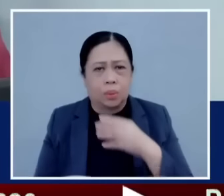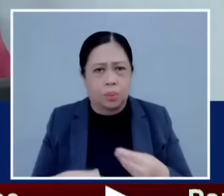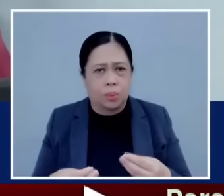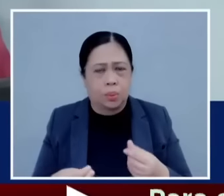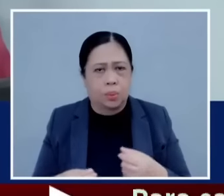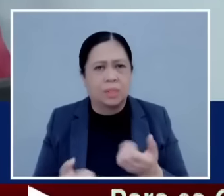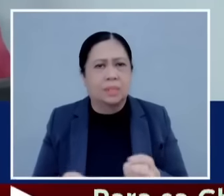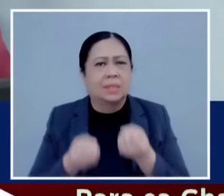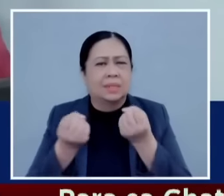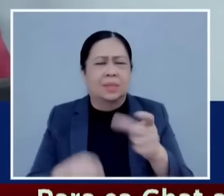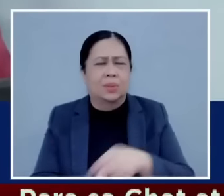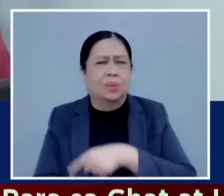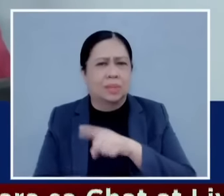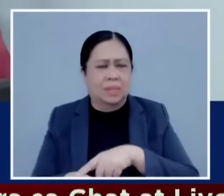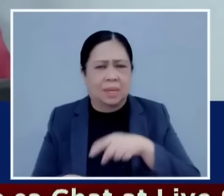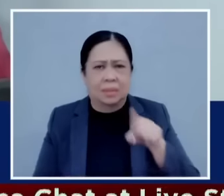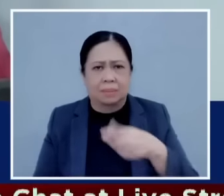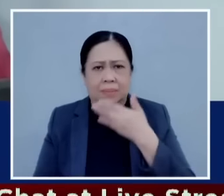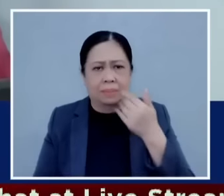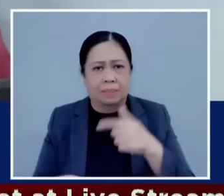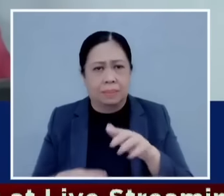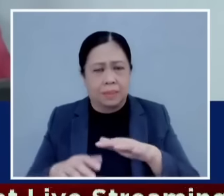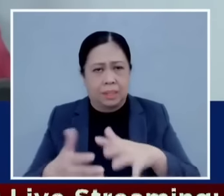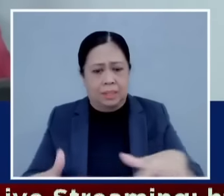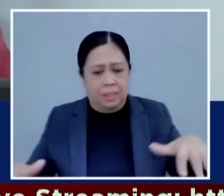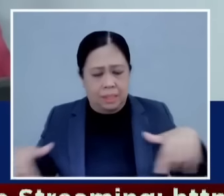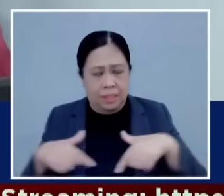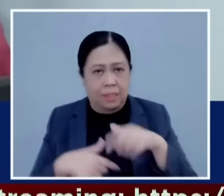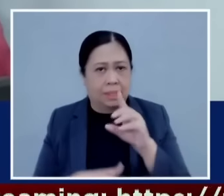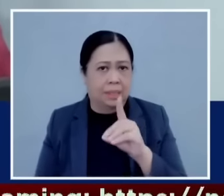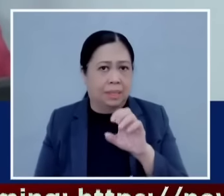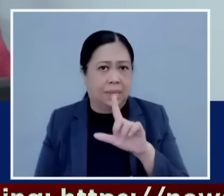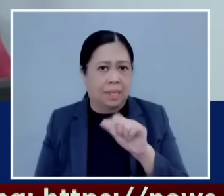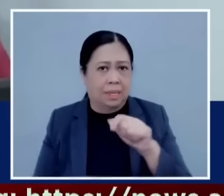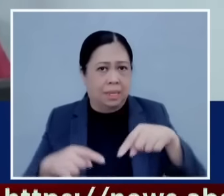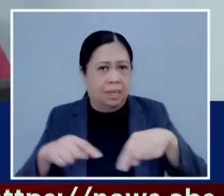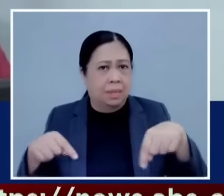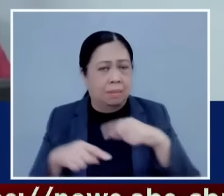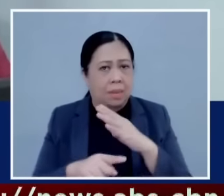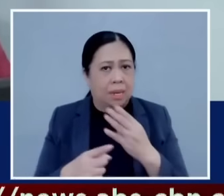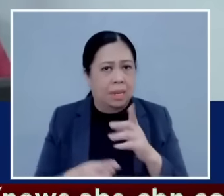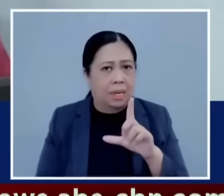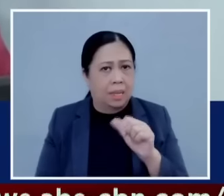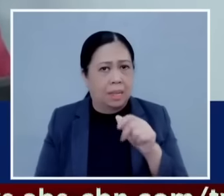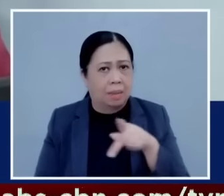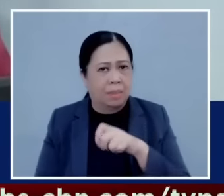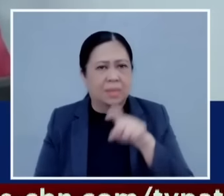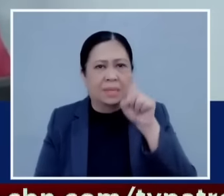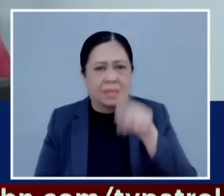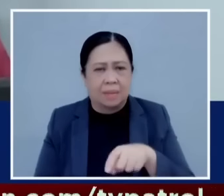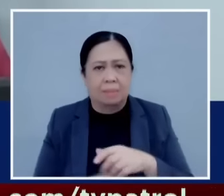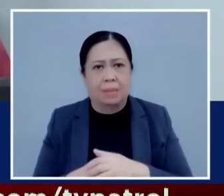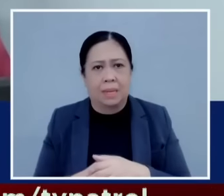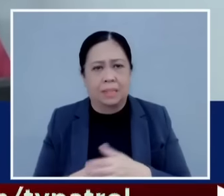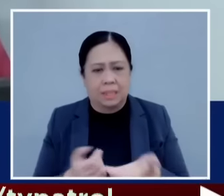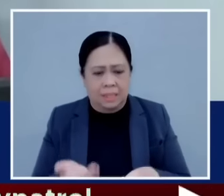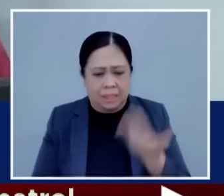namin matagal na ang pinaka-delta na nasa bayan namin sa Barangay La Paz dapat